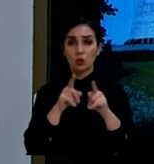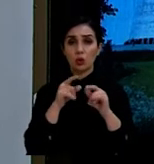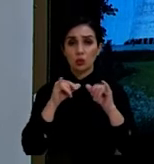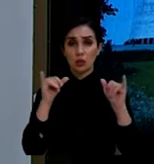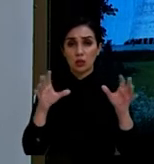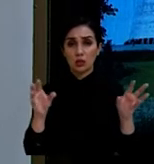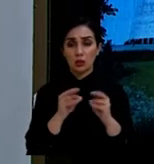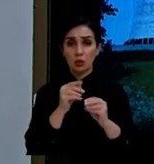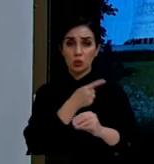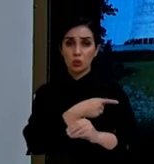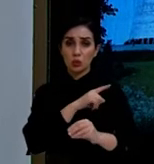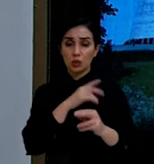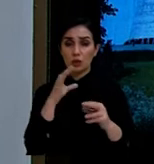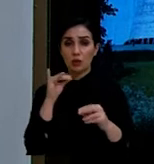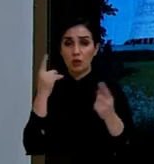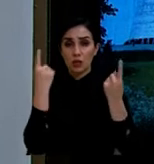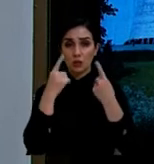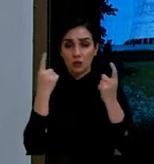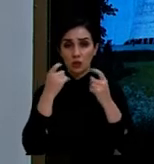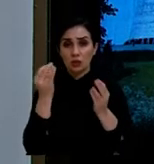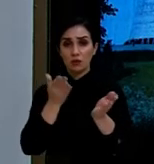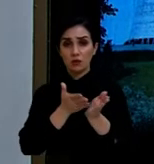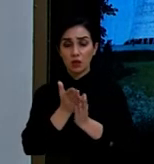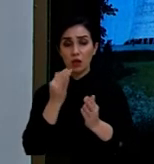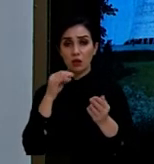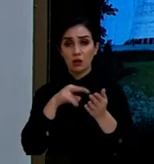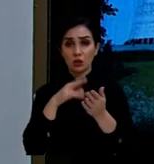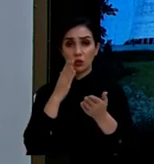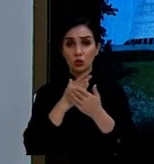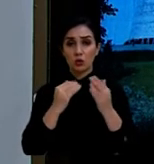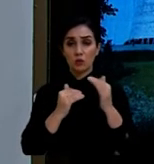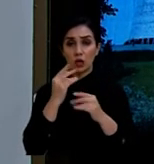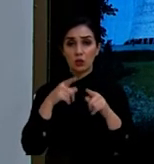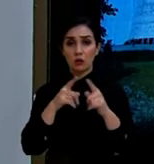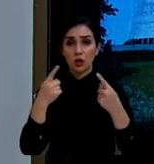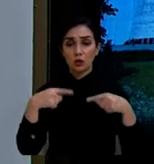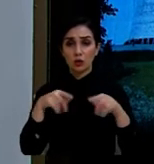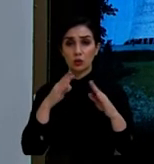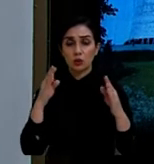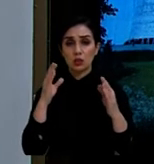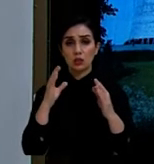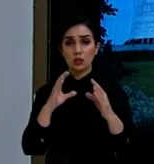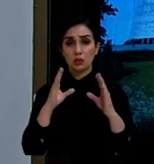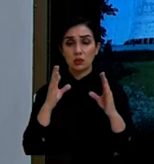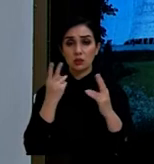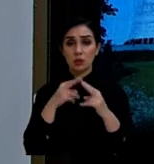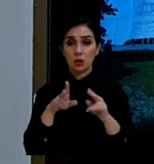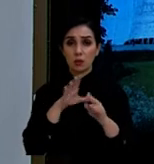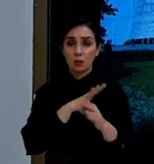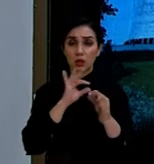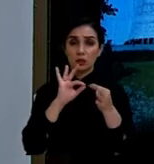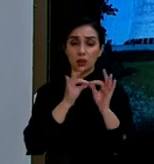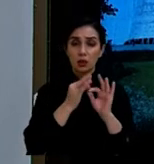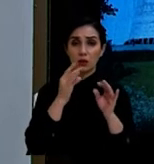развития совместных усилий в информационной сфере, оценки воздействия на окружающую среду. Также были